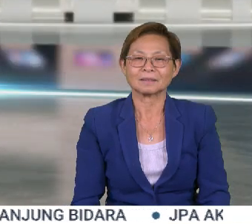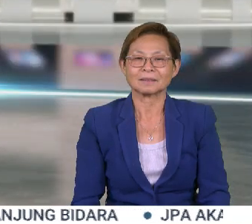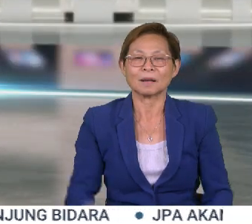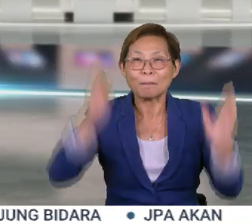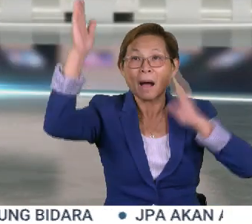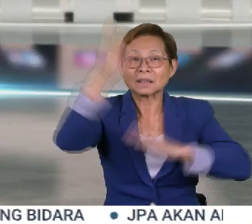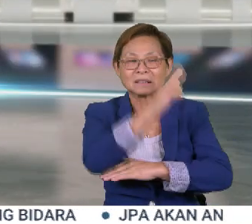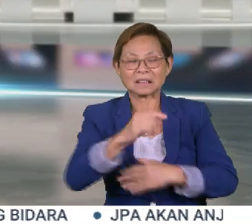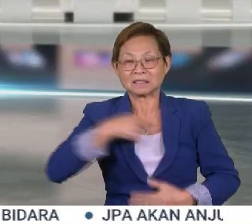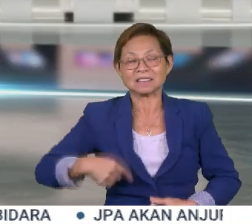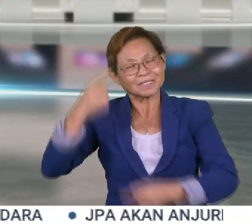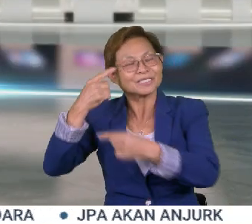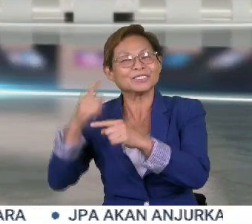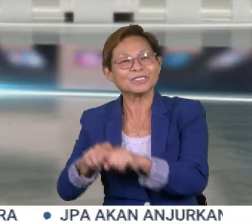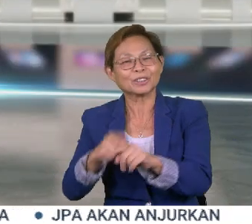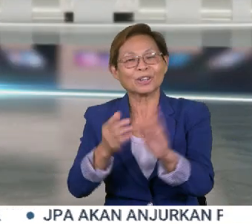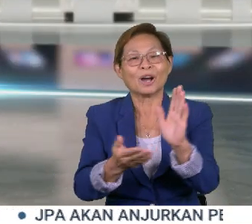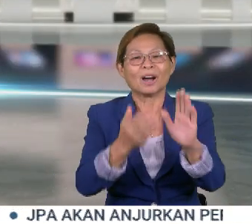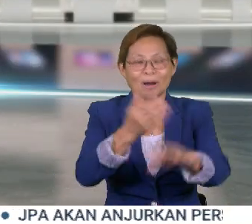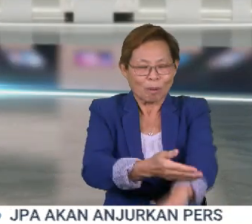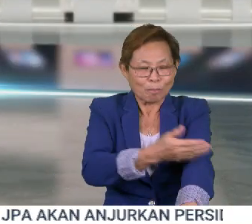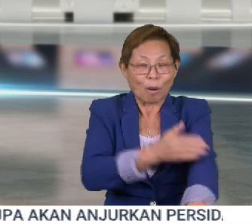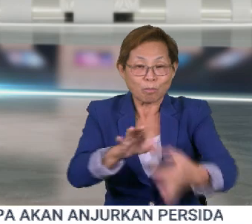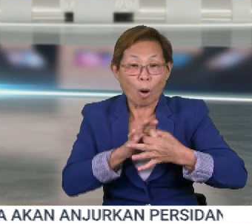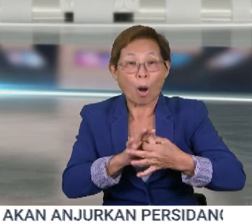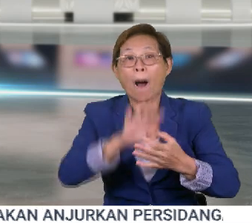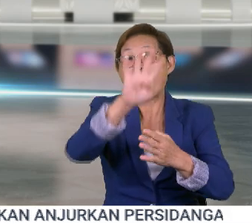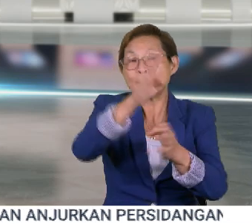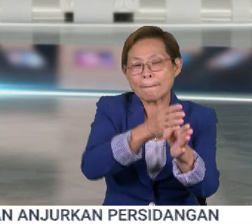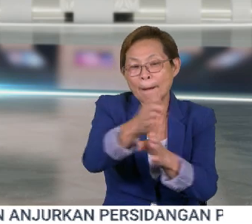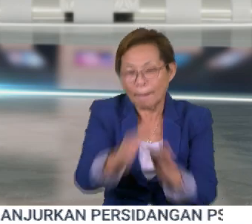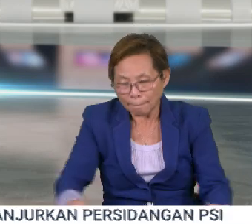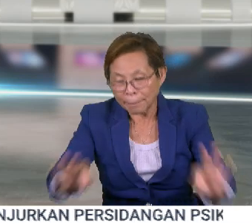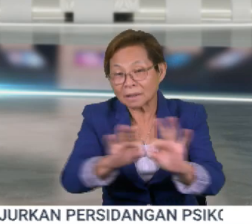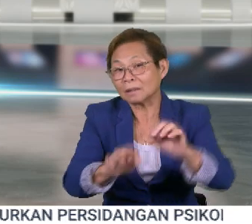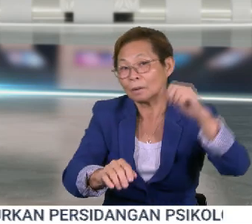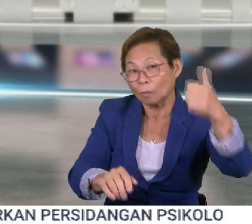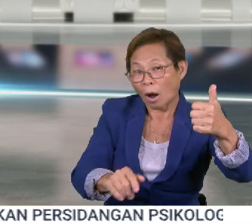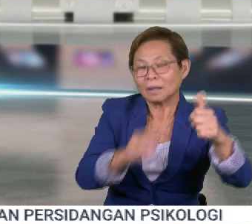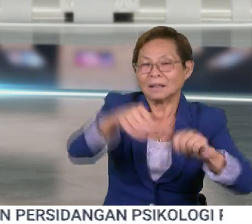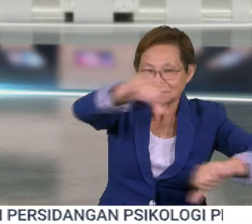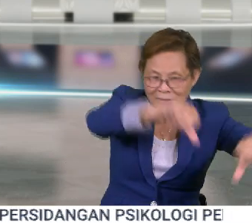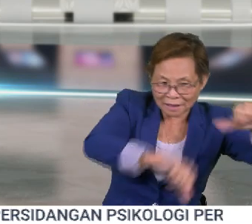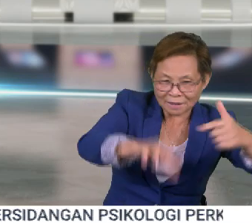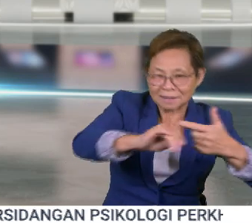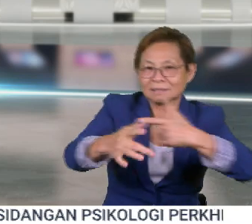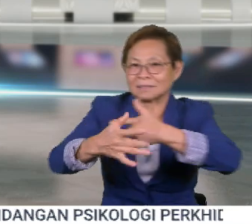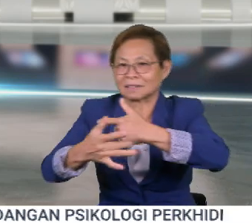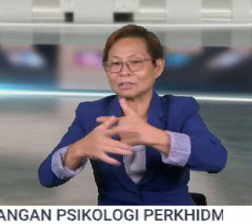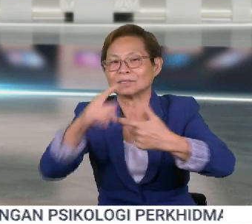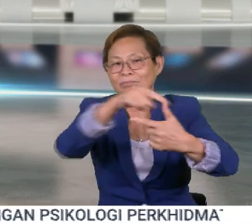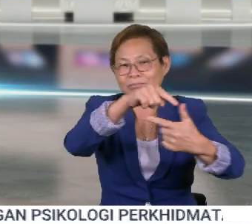Malaysia dan China bersetuju meningkatkan kerjasama dalam empat bidang berkepentingan, khususnya dalam bidang sains dan